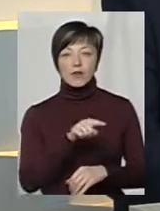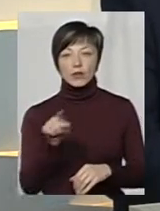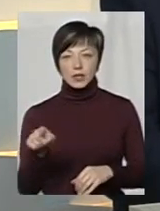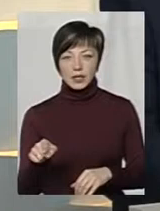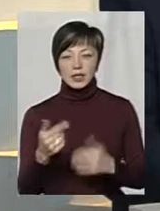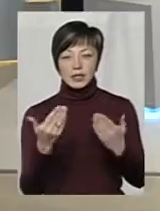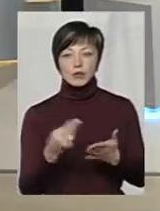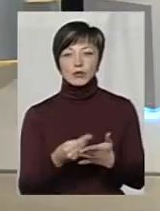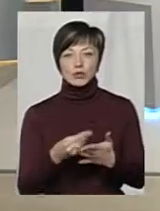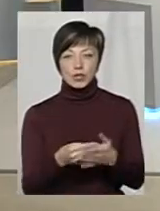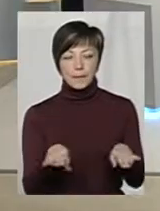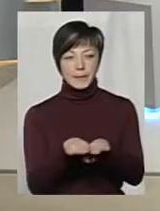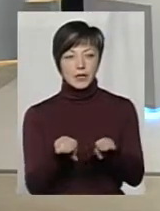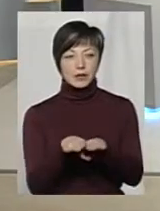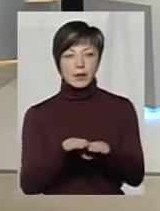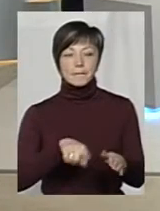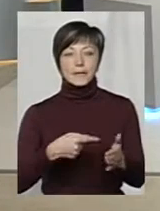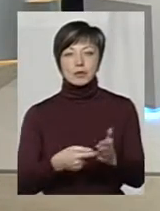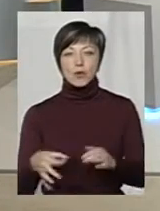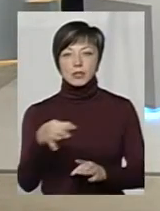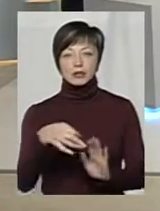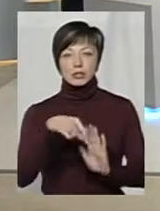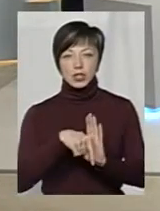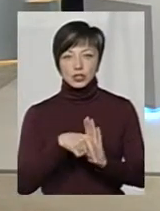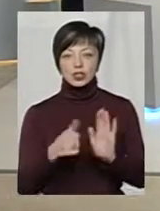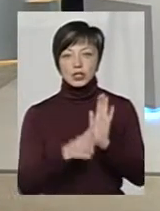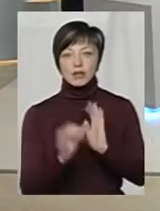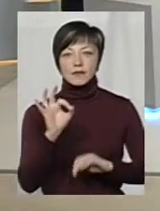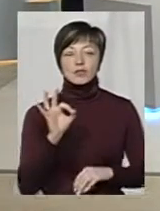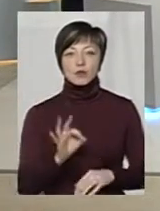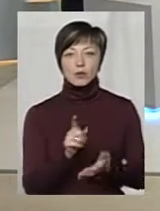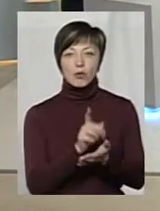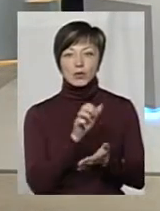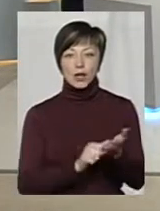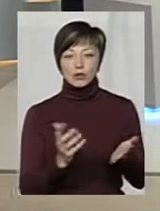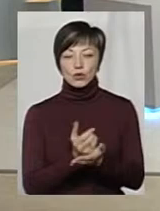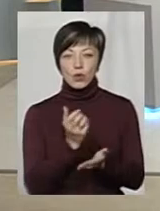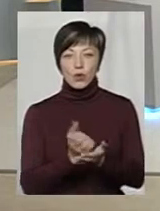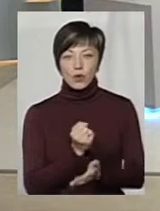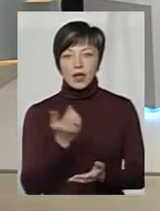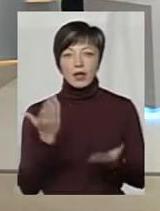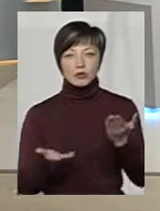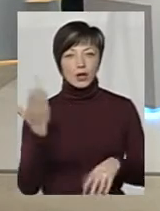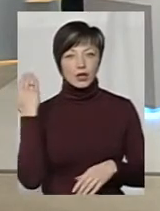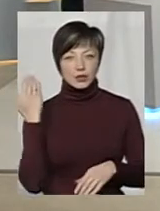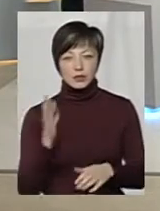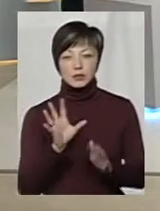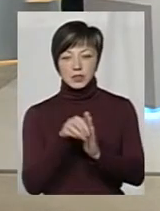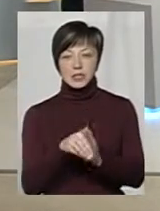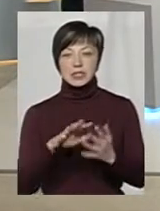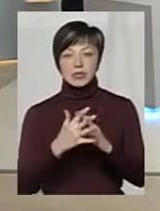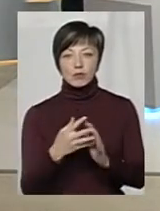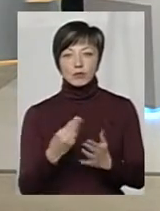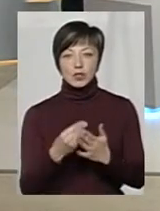практично, їхні бюджети прирівнюють до міст обласного значення. Тобто 60% податку з доходів фізичних осіб, якщо раніше не надходило в сільський